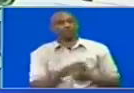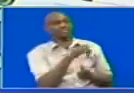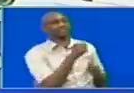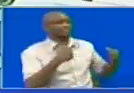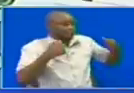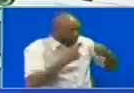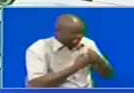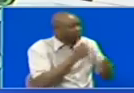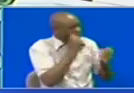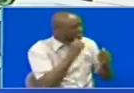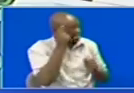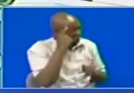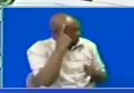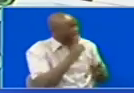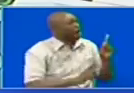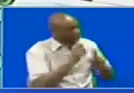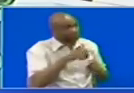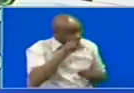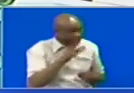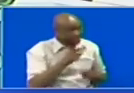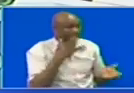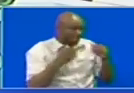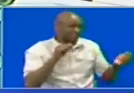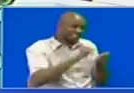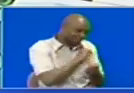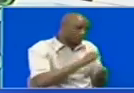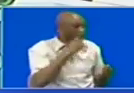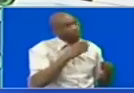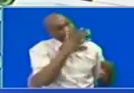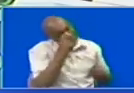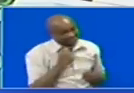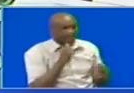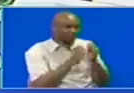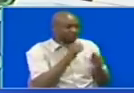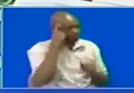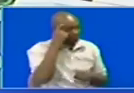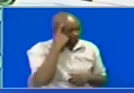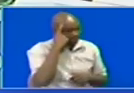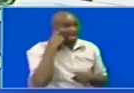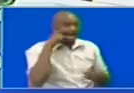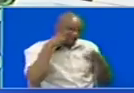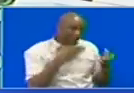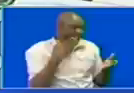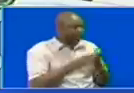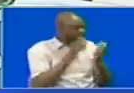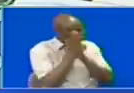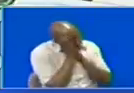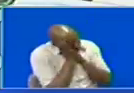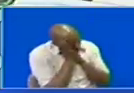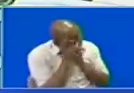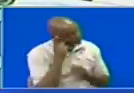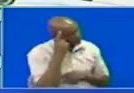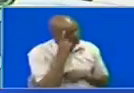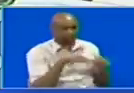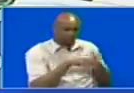ambayo unakumbuka zaidi ambayo ulicheza? Pengine kukaharibika ama kukaa kuzuri zaidi. Ambapo hata leo ukilala ukiamka ukiamua kufikiria